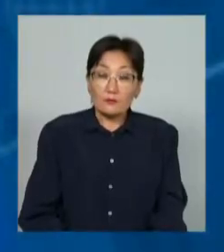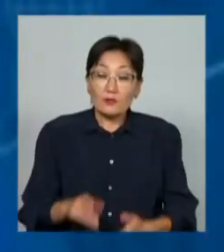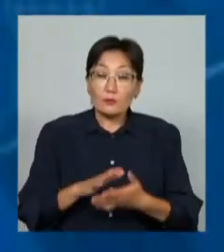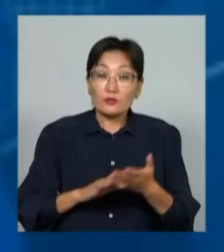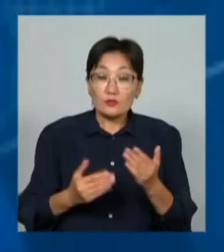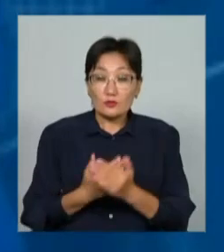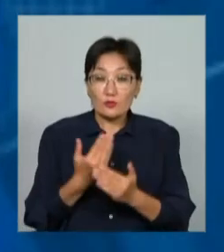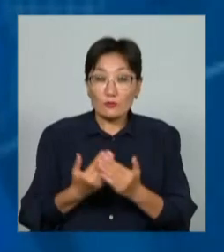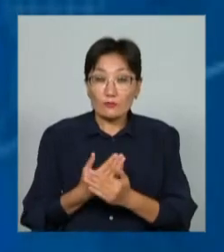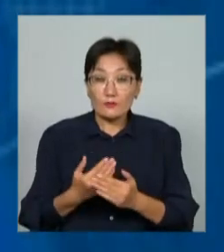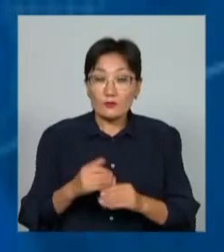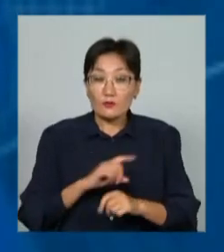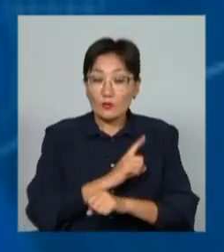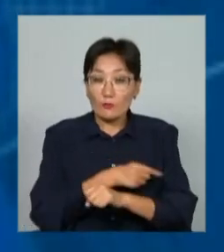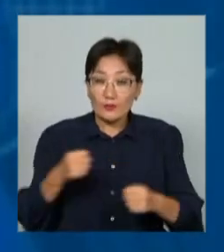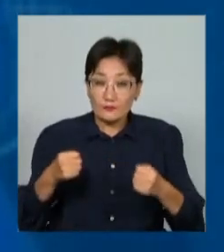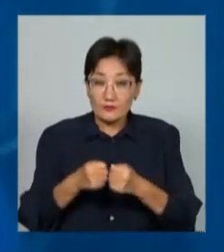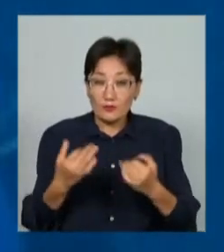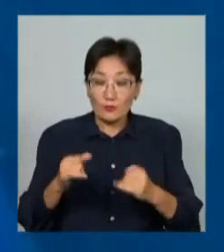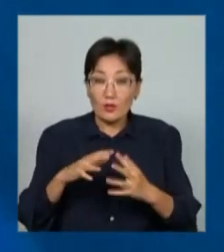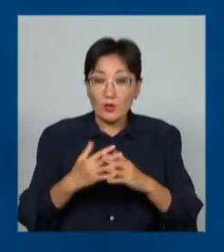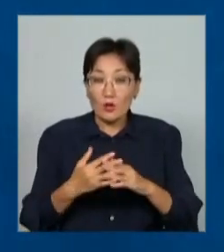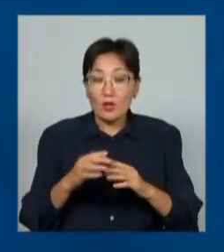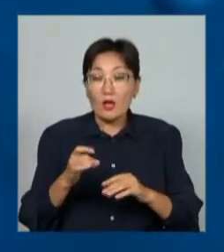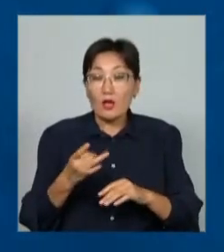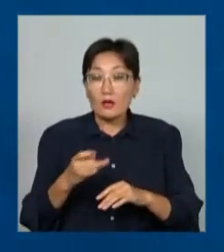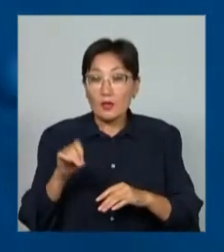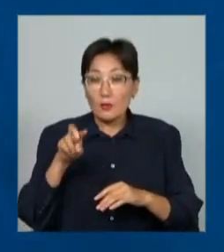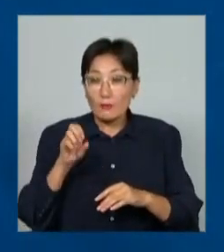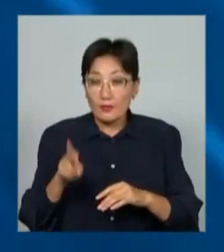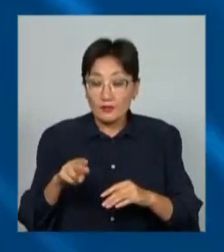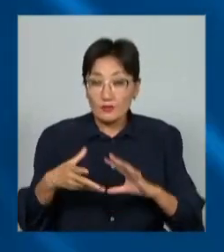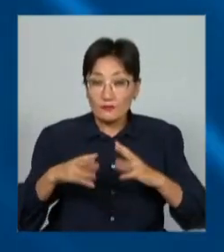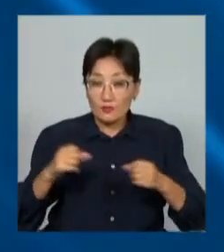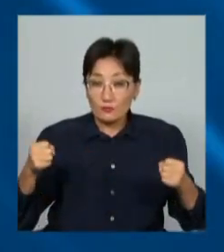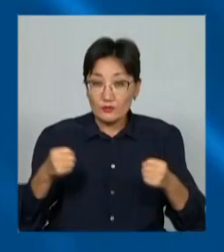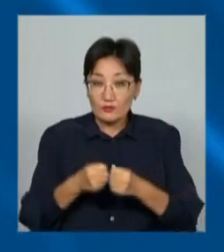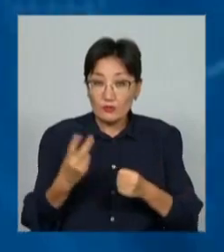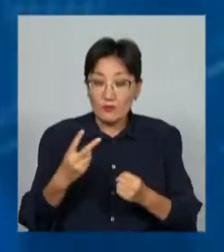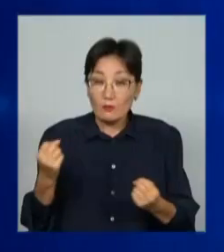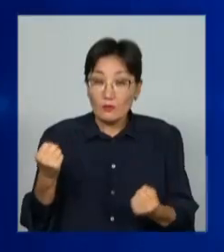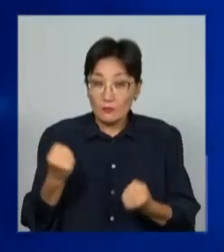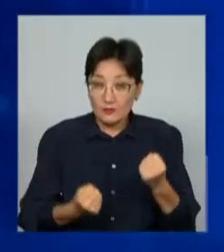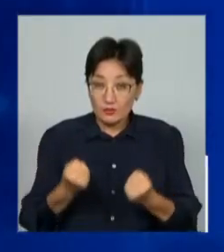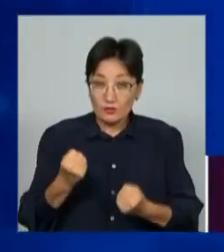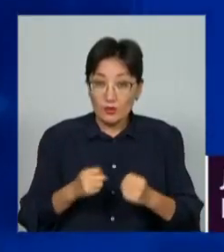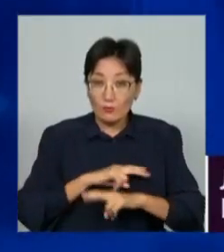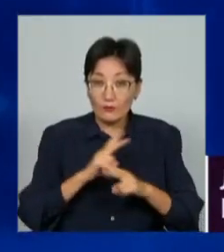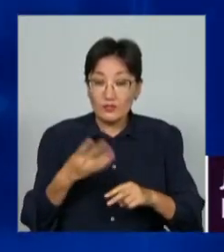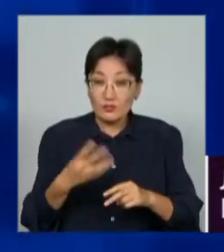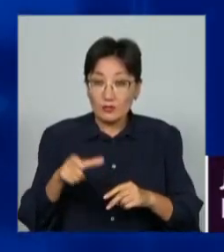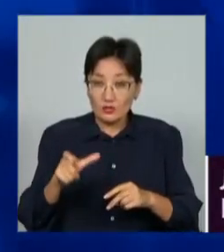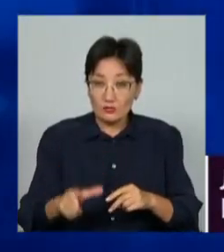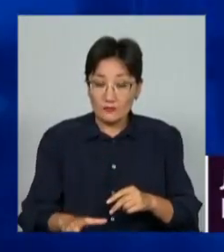Продолжаем выпуск. Жуткое ДТП произошло сегодня в селе Раймбек Алматинской области. В результате столкновения двух легковых авто погибли